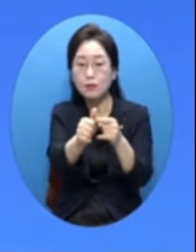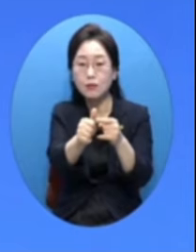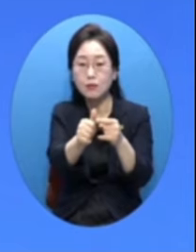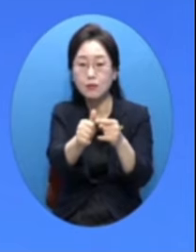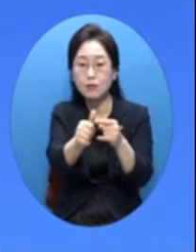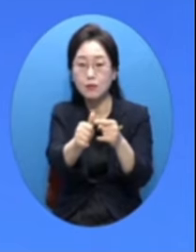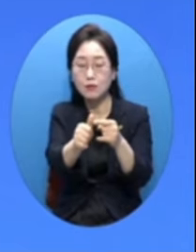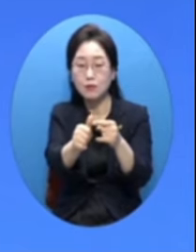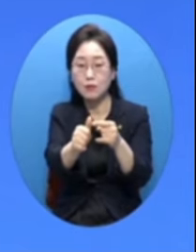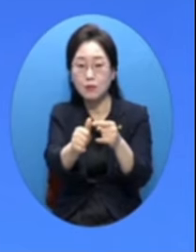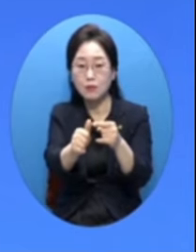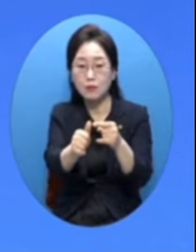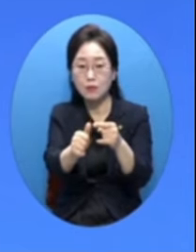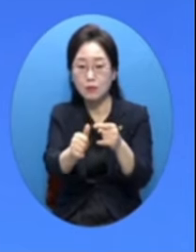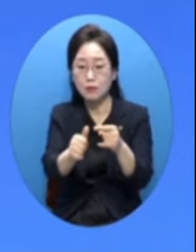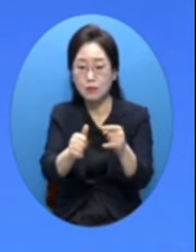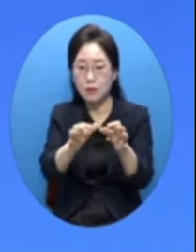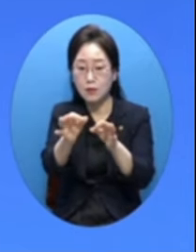가게에서 총을 맞아 죽었습니다.